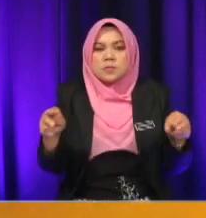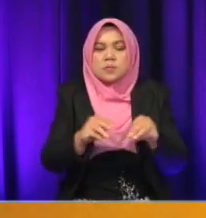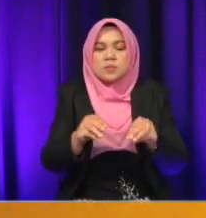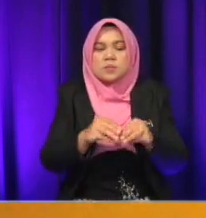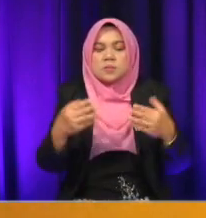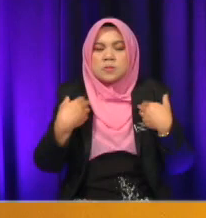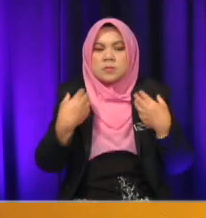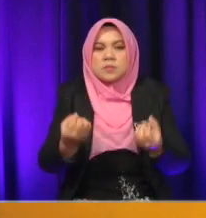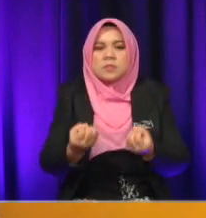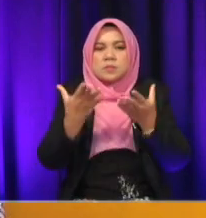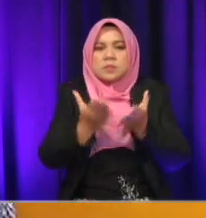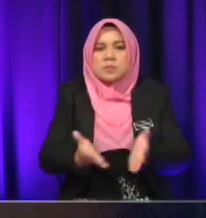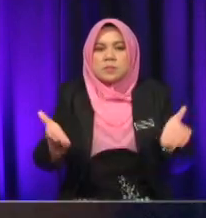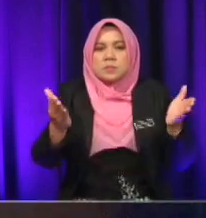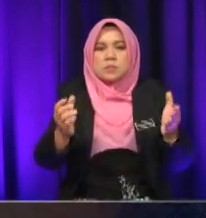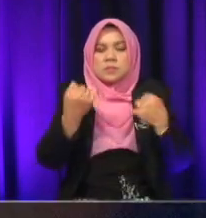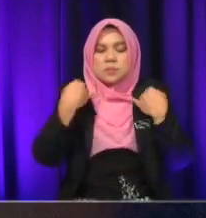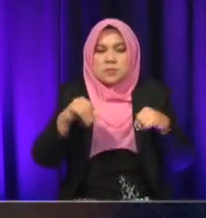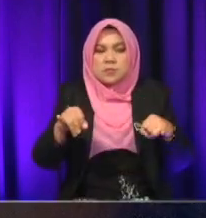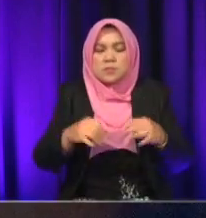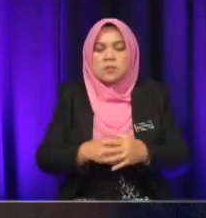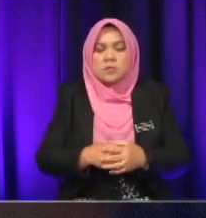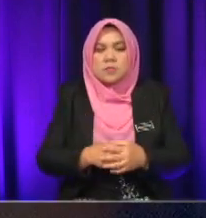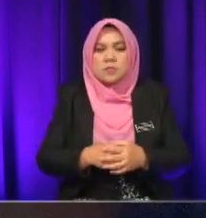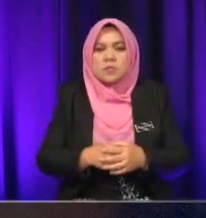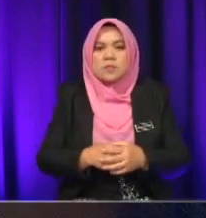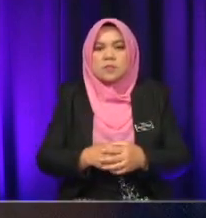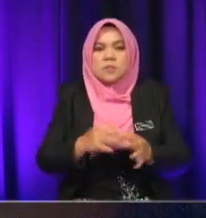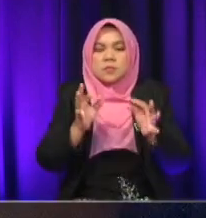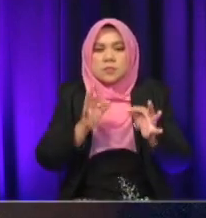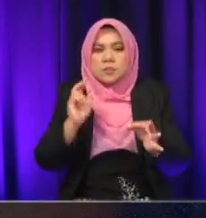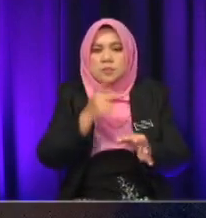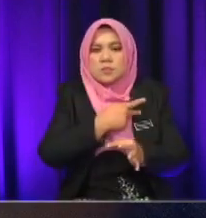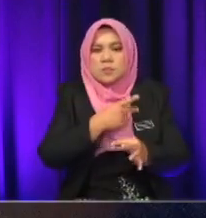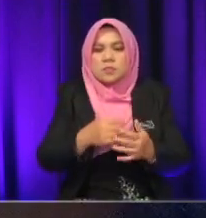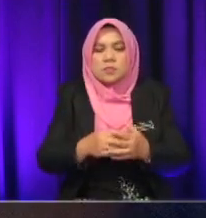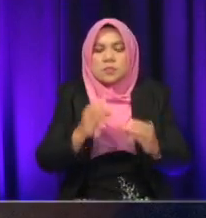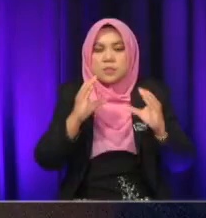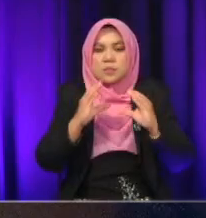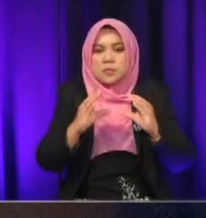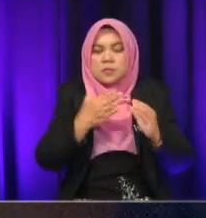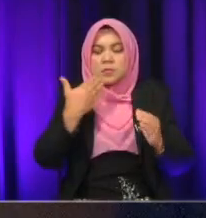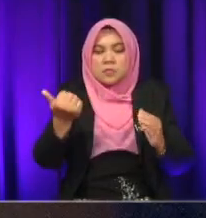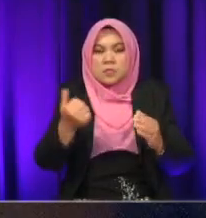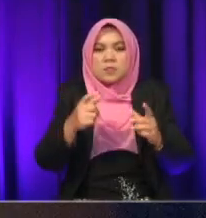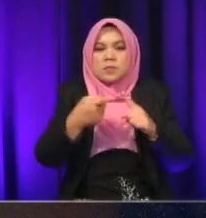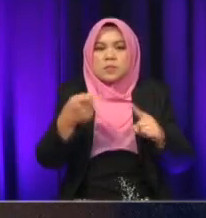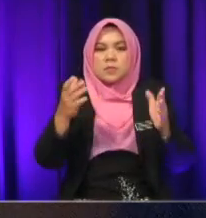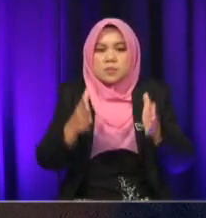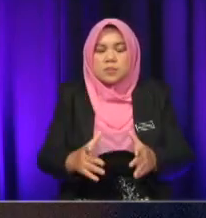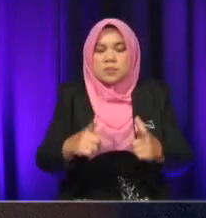dijual di pasaran. Betul. Macam mana nak lakukan kuali yang kita jual kalau kita tak cakap produk kita tu hebat pada orang lain?